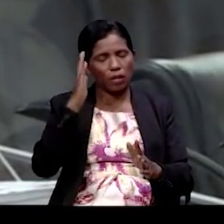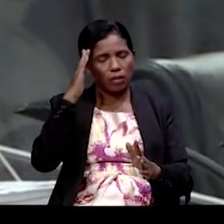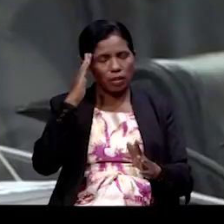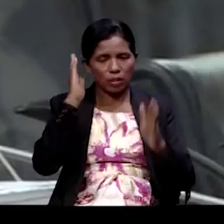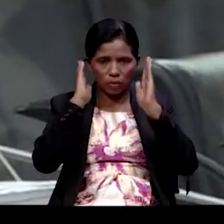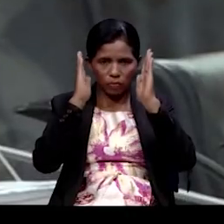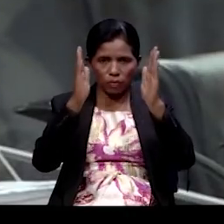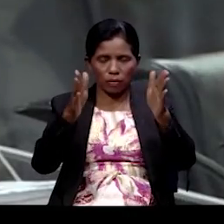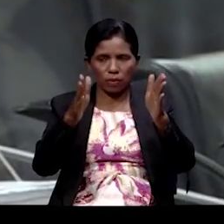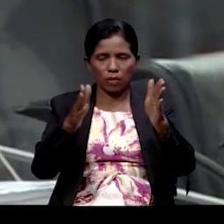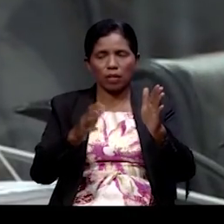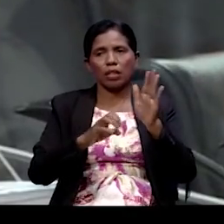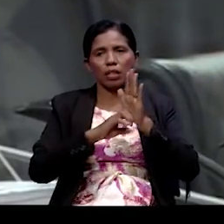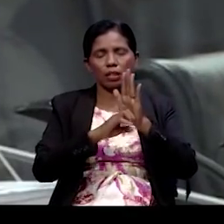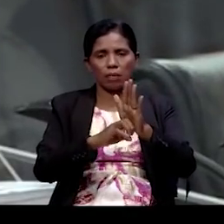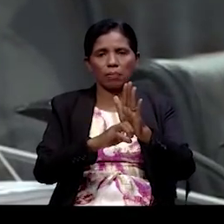ba, por exemplo,